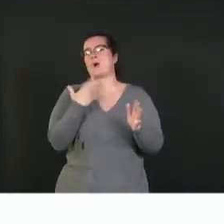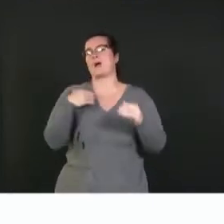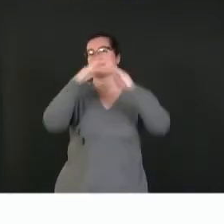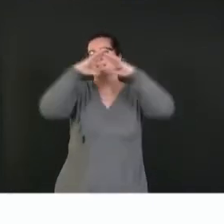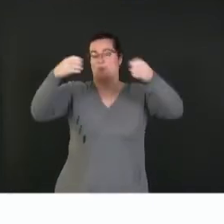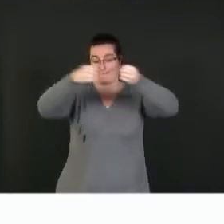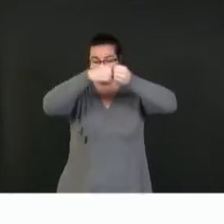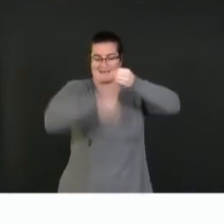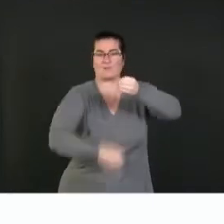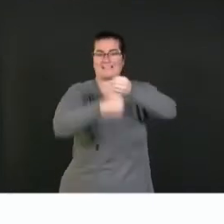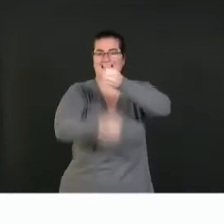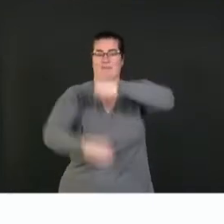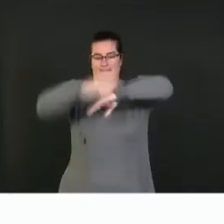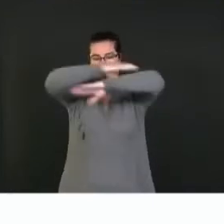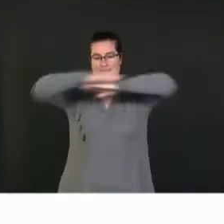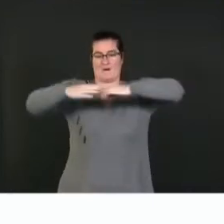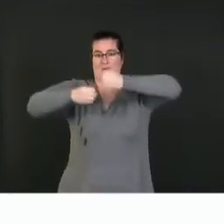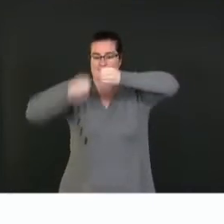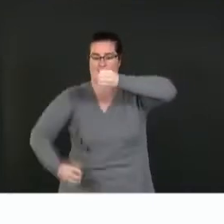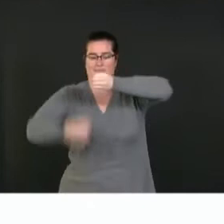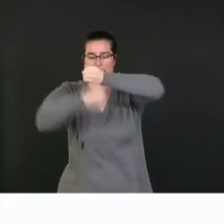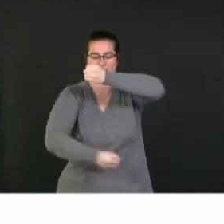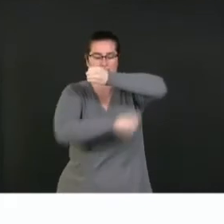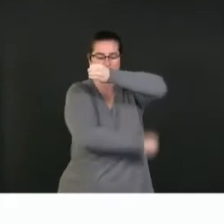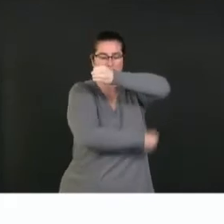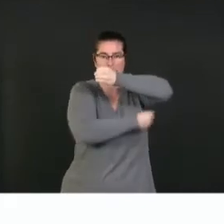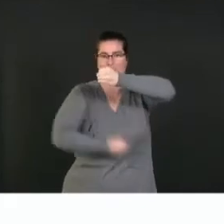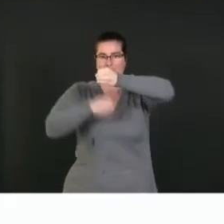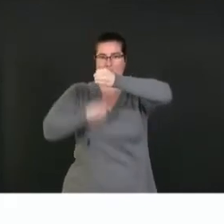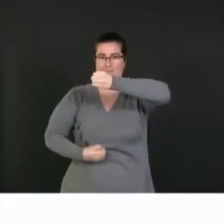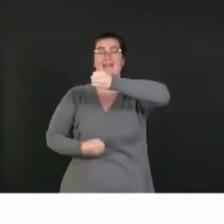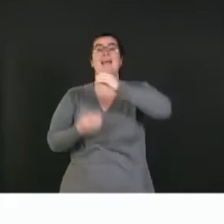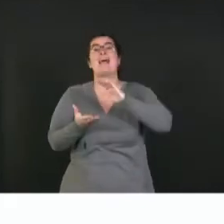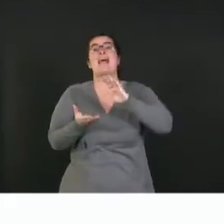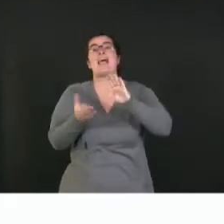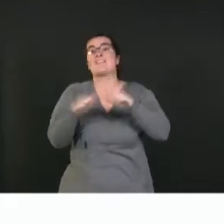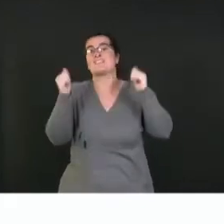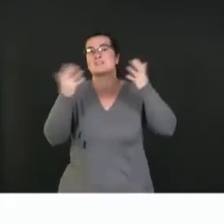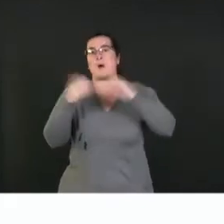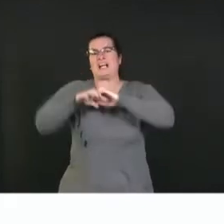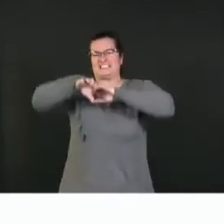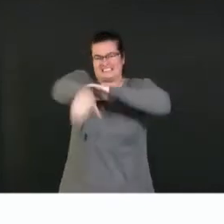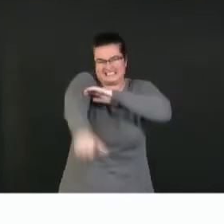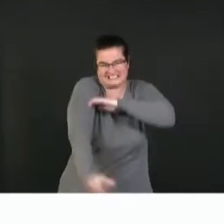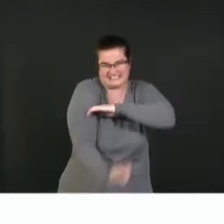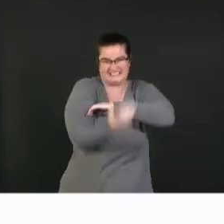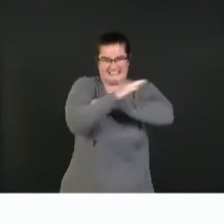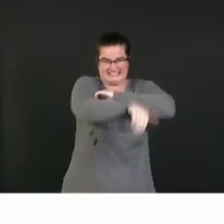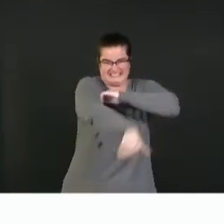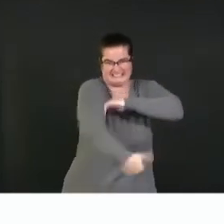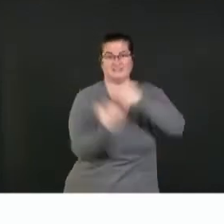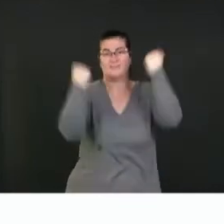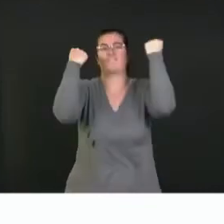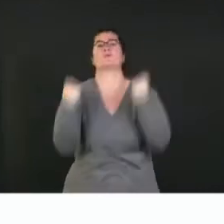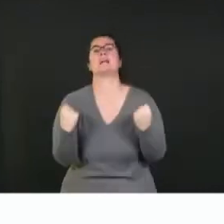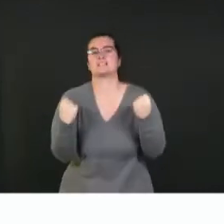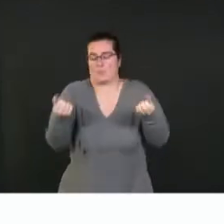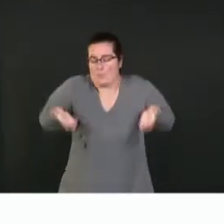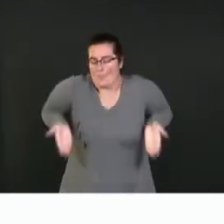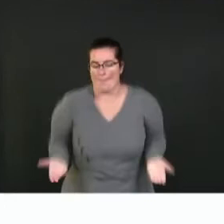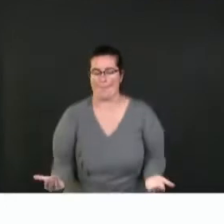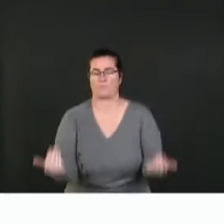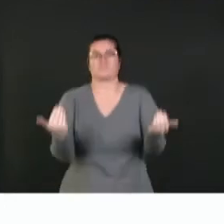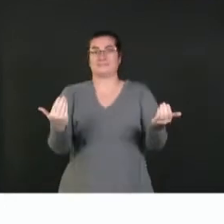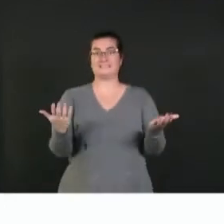pilotis, dans lesquels on évite justement le terrassement, les fondations qui sont complètement irréversibles pour les sols. Alors, on ne peut pas